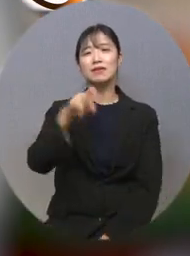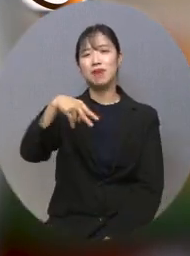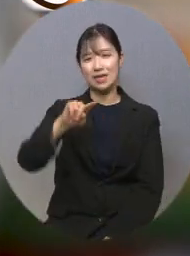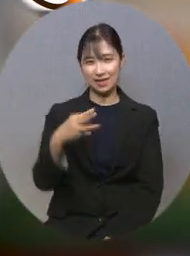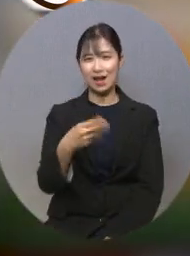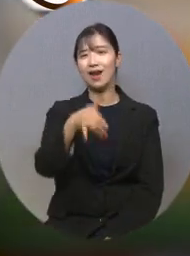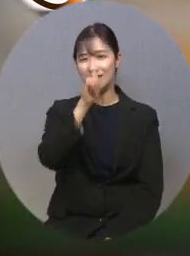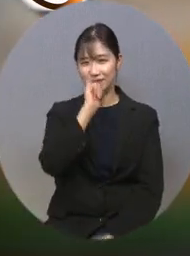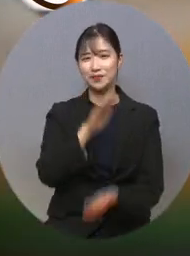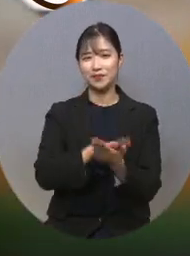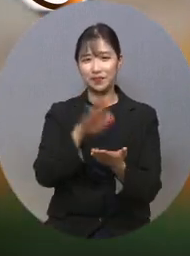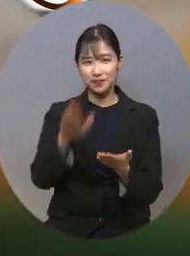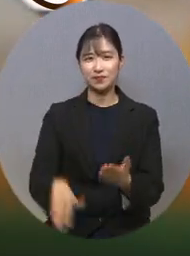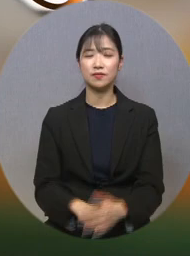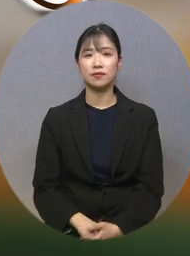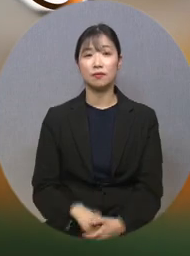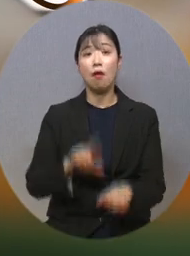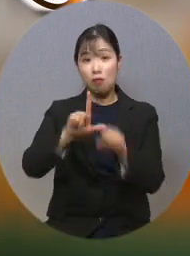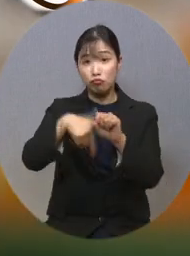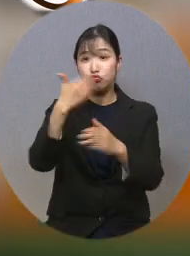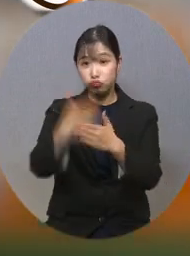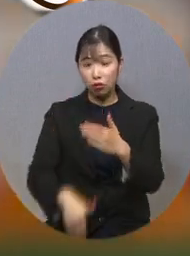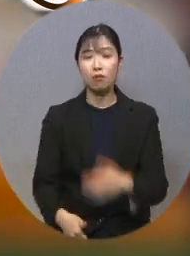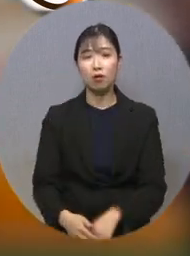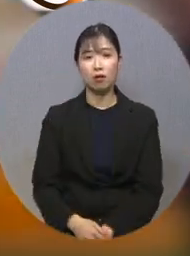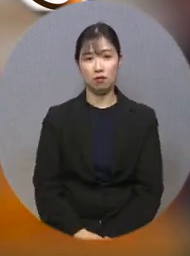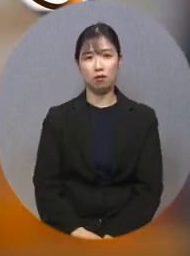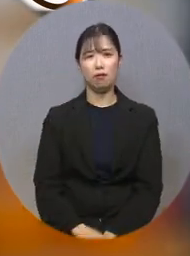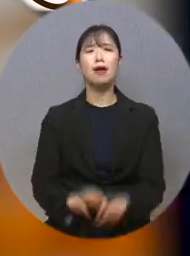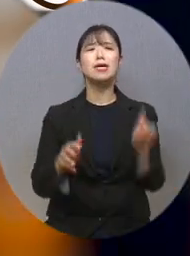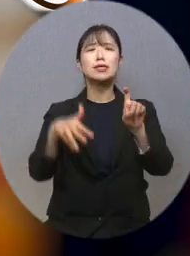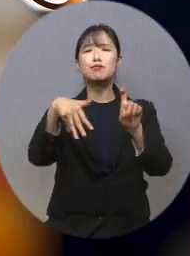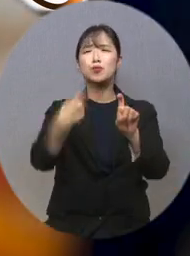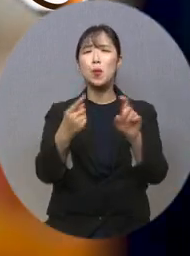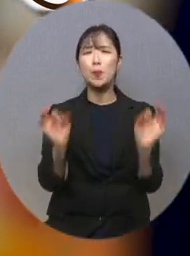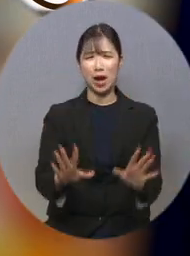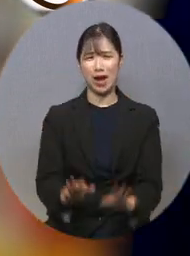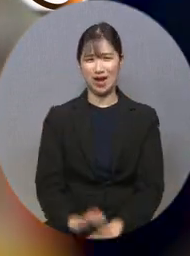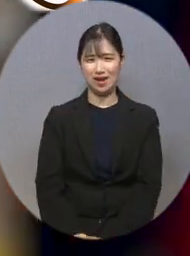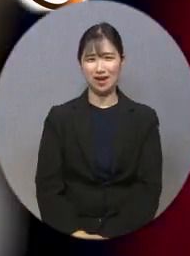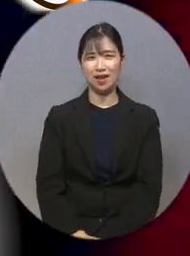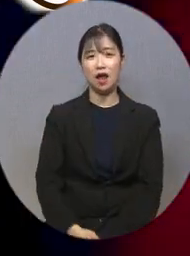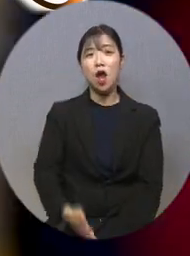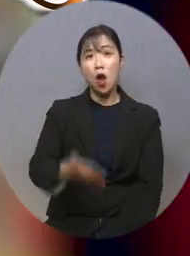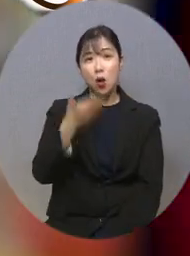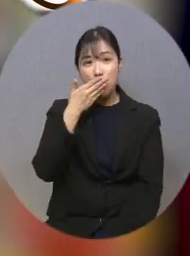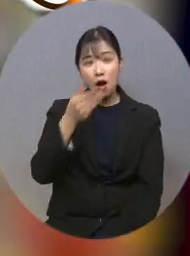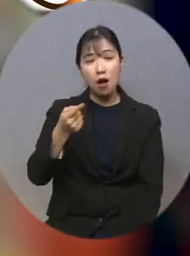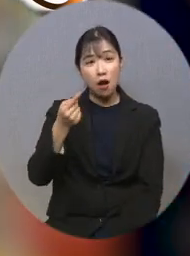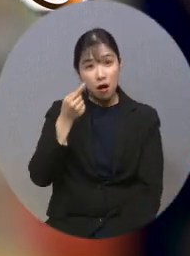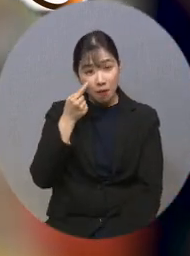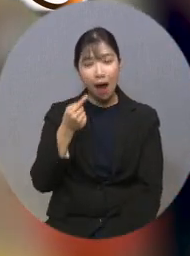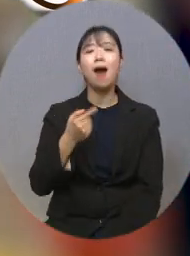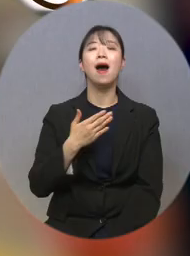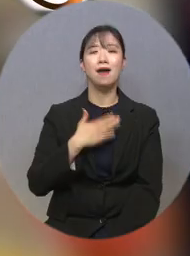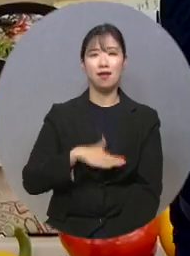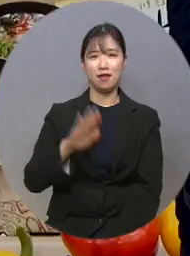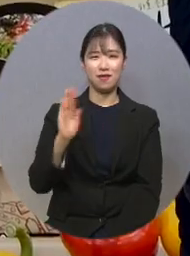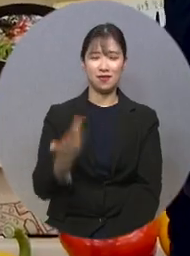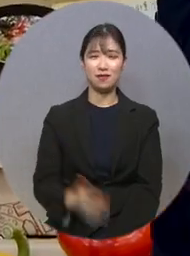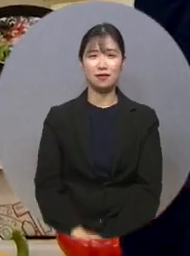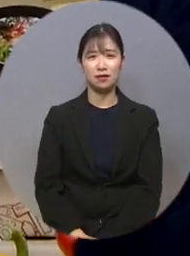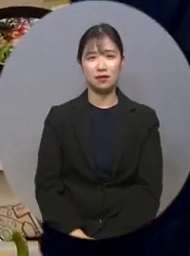준비했습니다. 아, 시간 남았어요. 빨리. 남았어요? 10초 했어. 10초. 잠깐만 알아요. 먹어보면. 잠깐만. 필요... 아니,